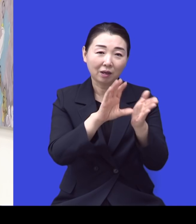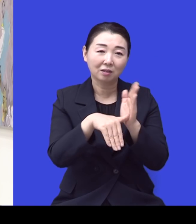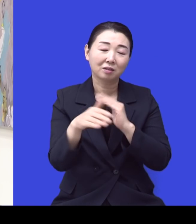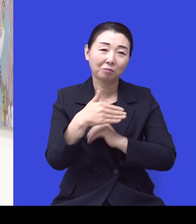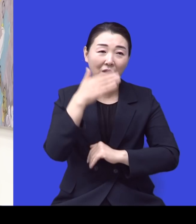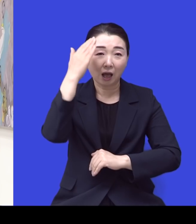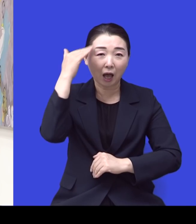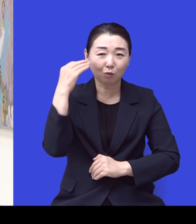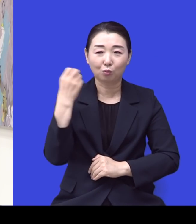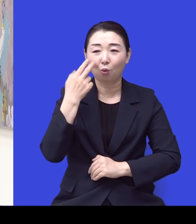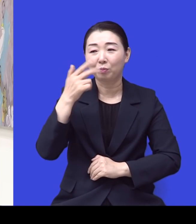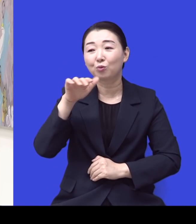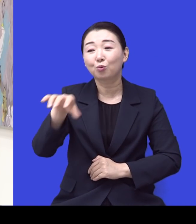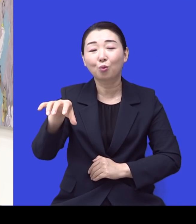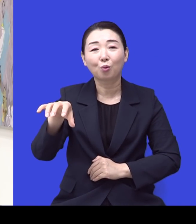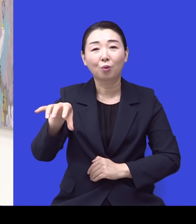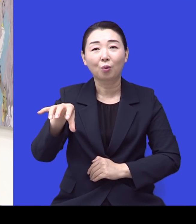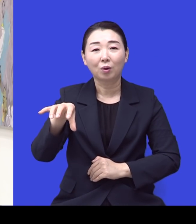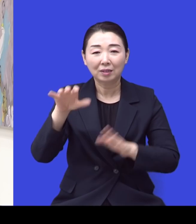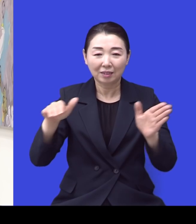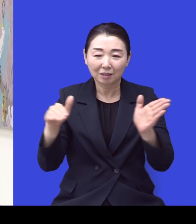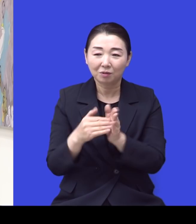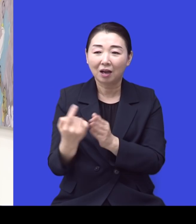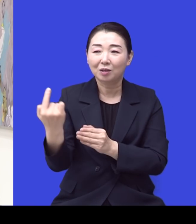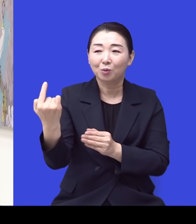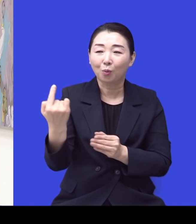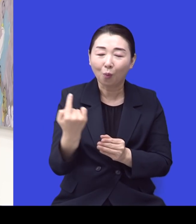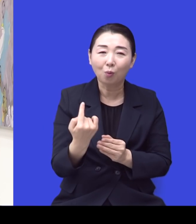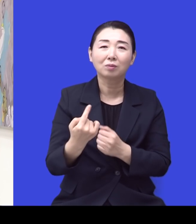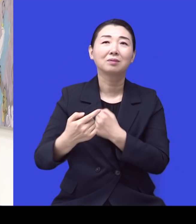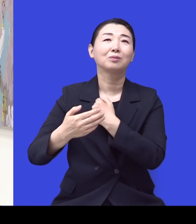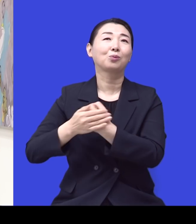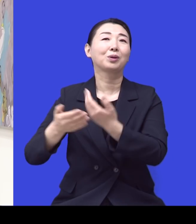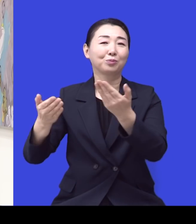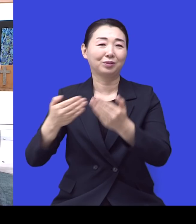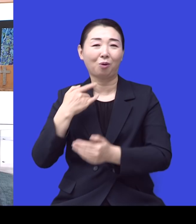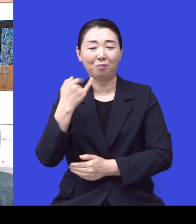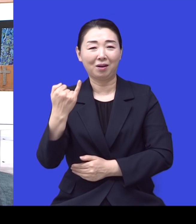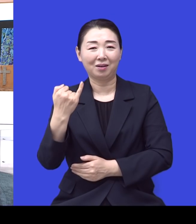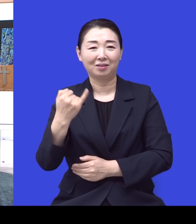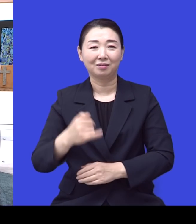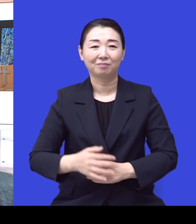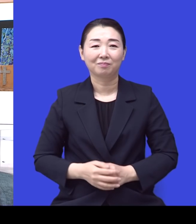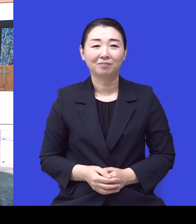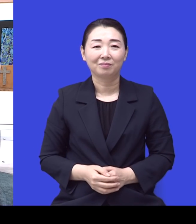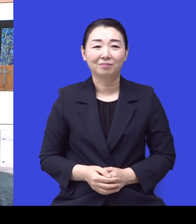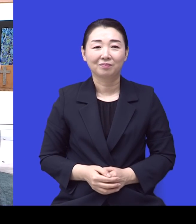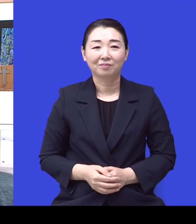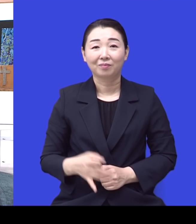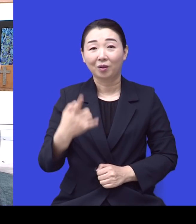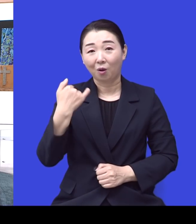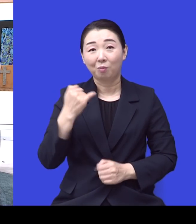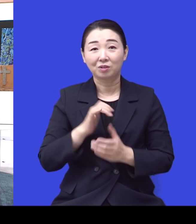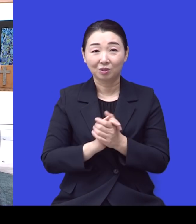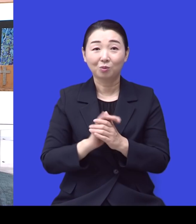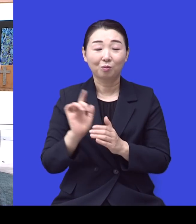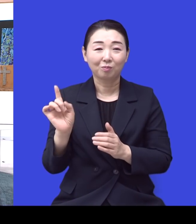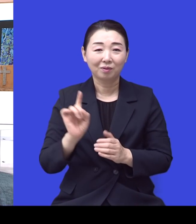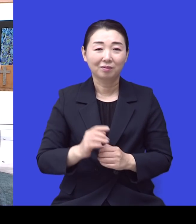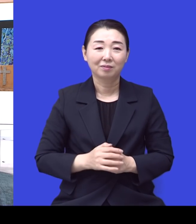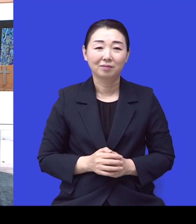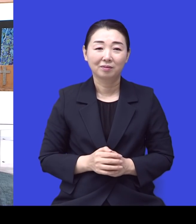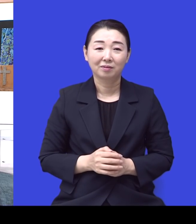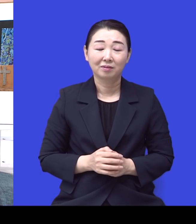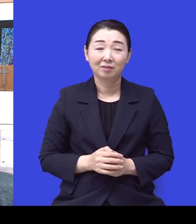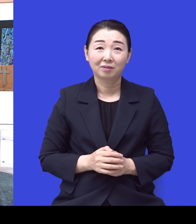또 미국에서 여기까지 네. 왔던 그 뒷받침이었는데 그러면서 어머니가 그렇게 기도하시면서